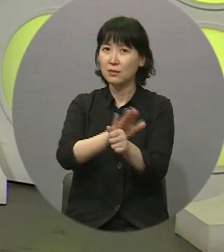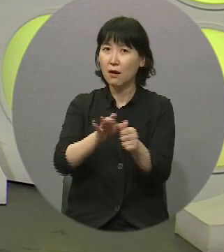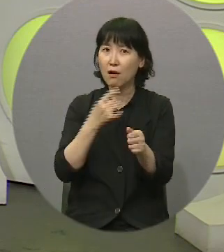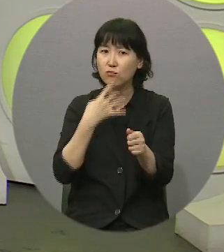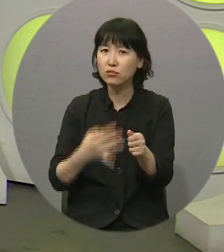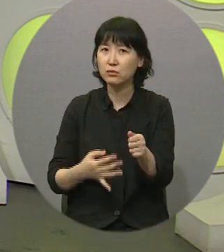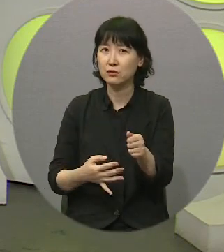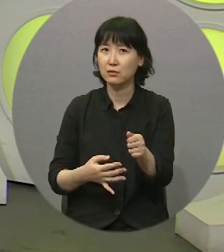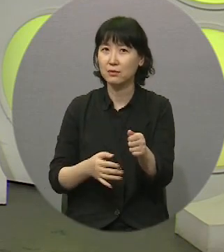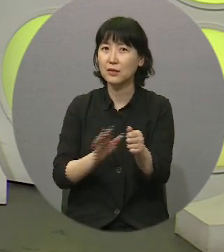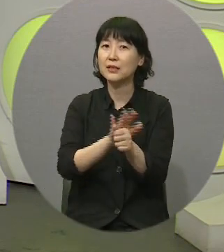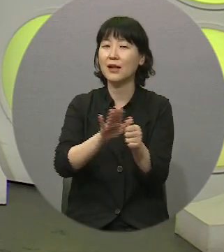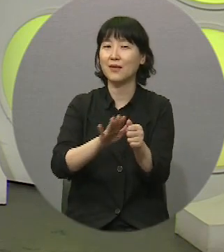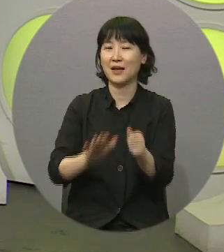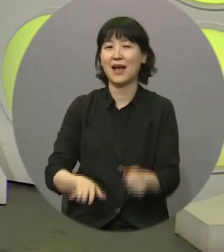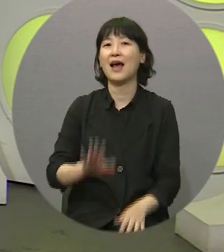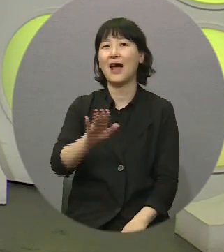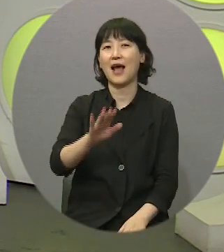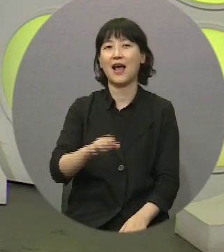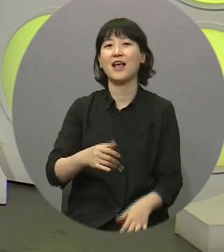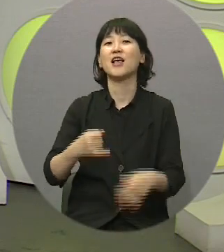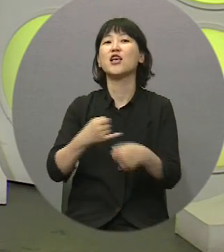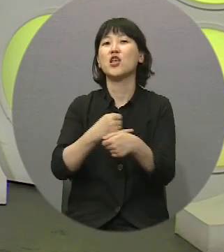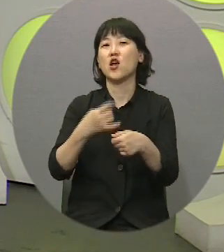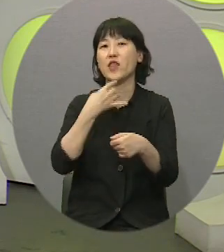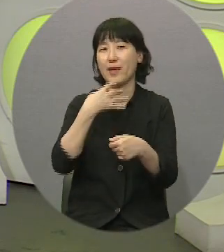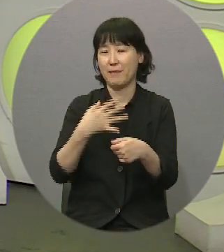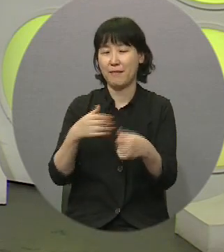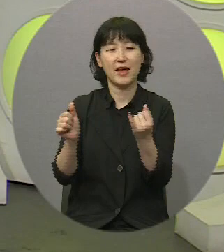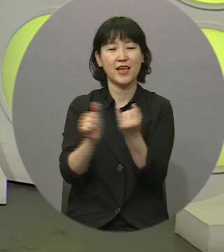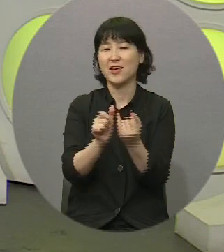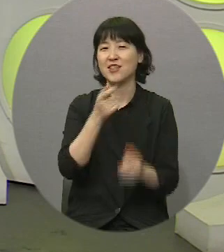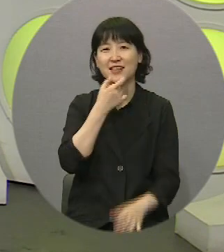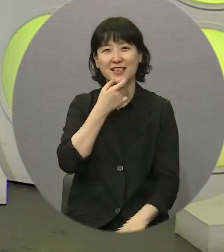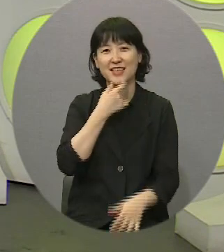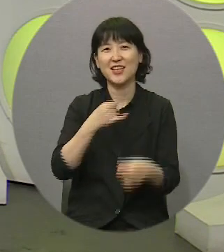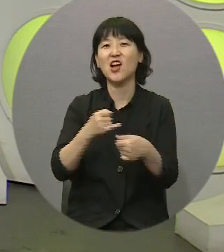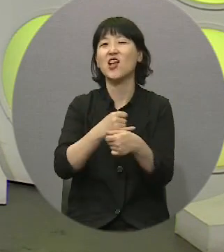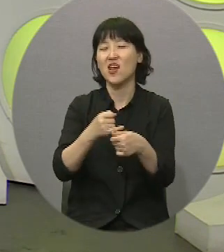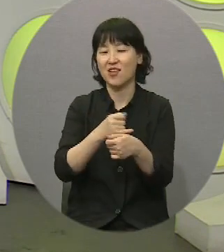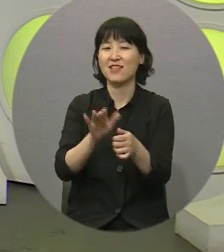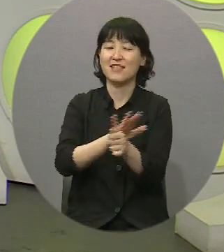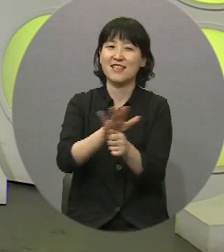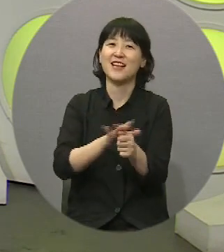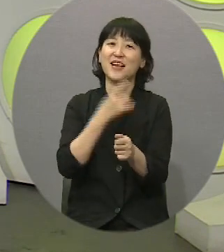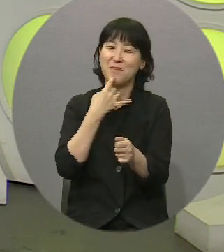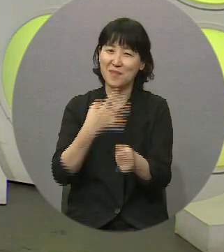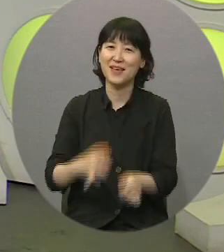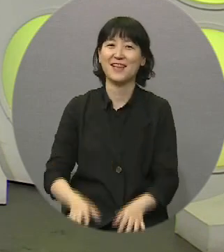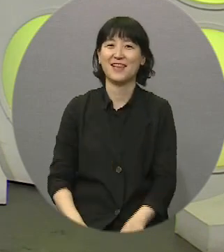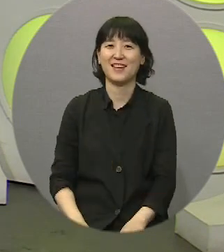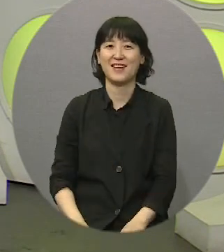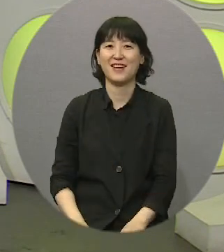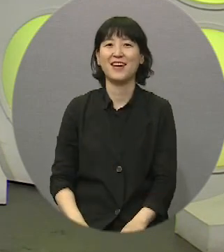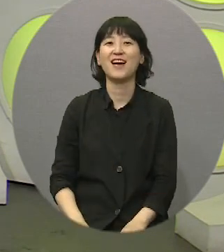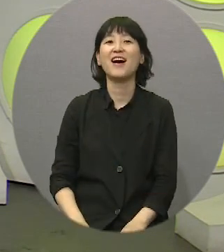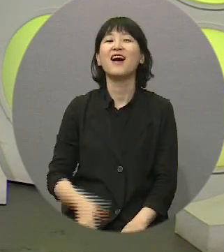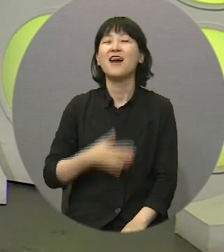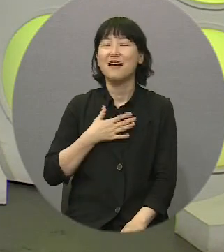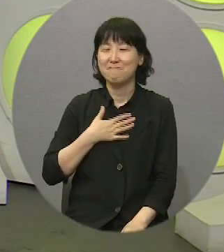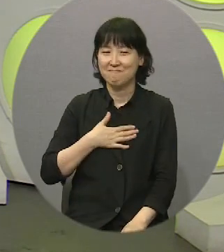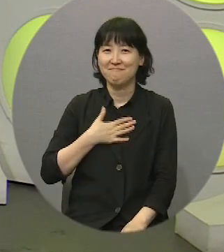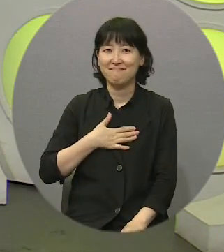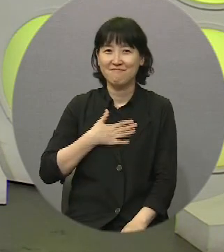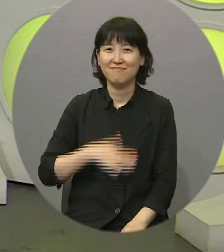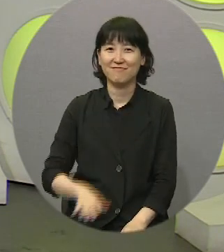만나야 되는데 그러니까요. 이제. 아니 결혼 안 하고 그냥 네. 연애만 하고 살고 싶은 거지. 네. 사랑만 하고 살고 싶은 아, 거지. 아, 그래요? 네. 네. 알겠습니다.